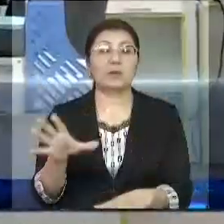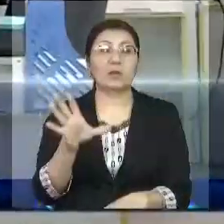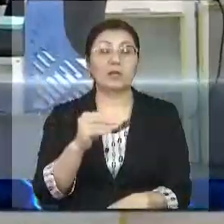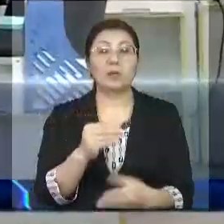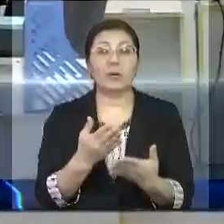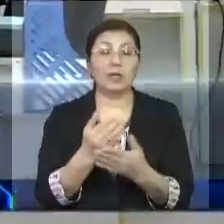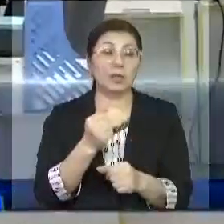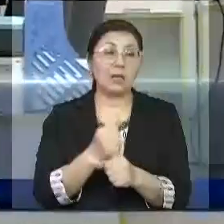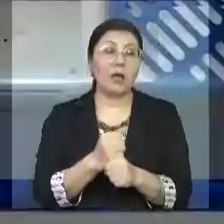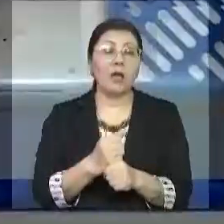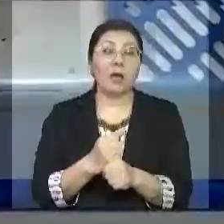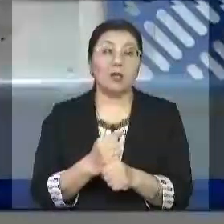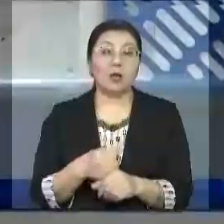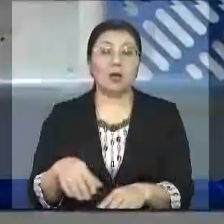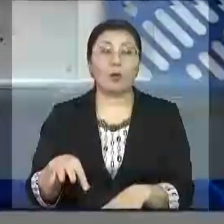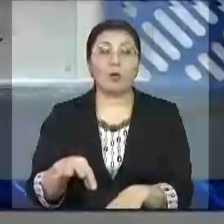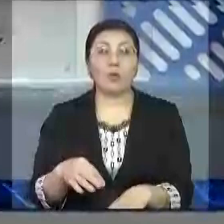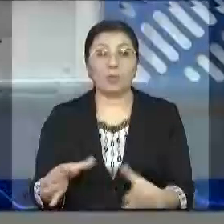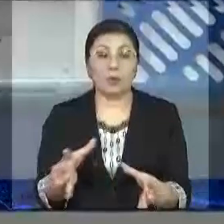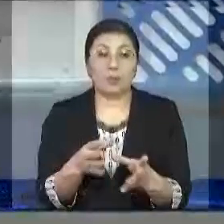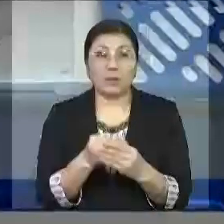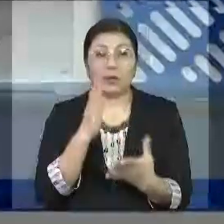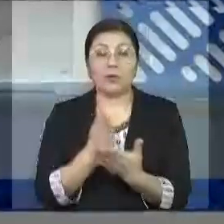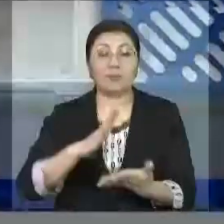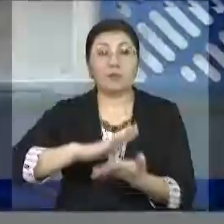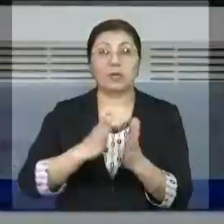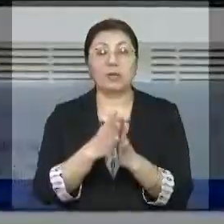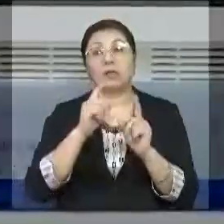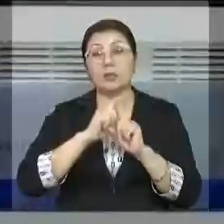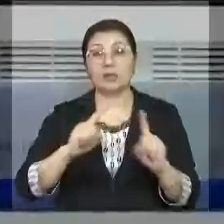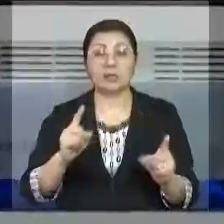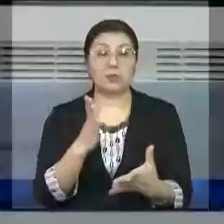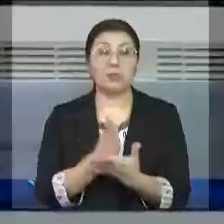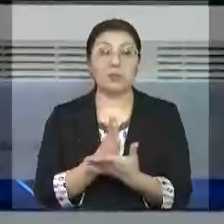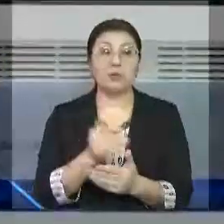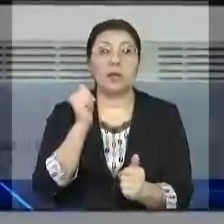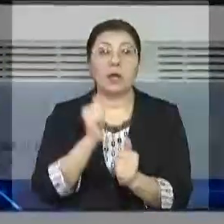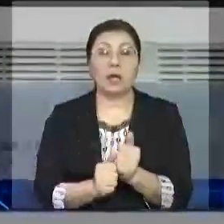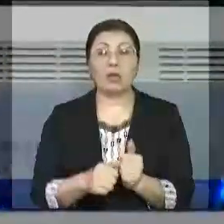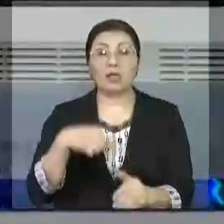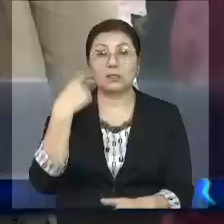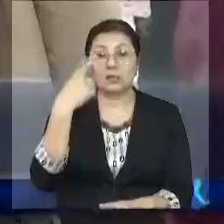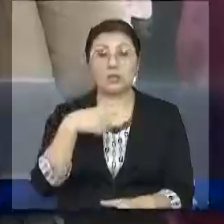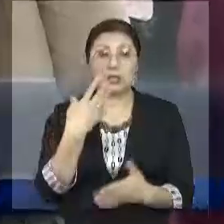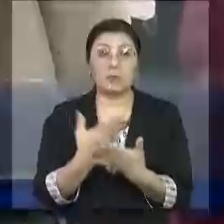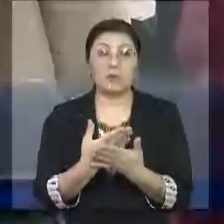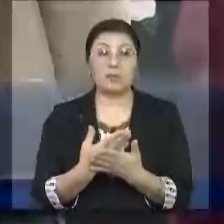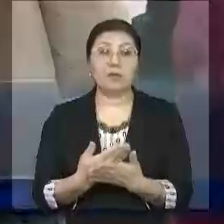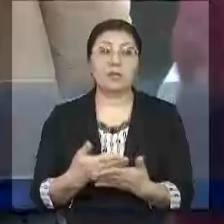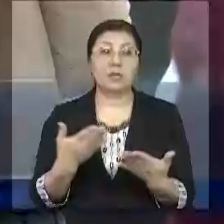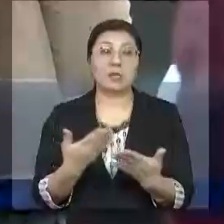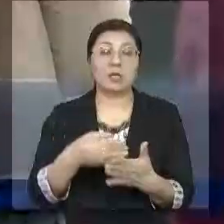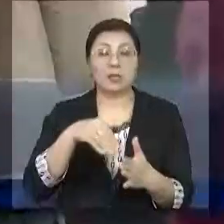мүлік ерлі-зайыптылардың ортақ меншігі саналады. Бұл ережеде ерекшеліктер бар. Әрқайсының жеке меншігінде мүлікі, оның